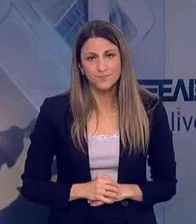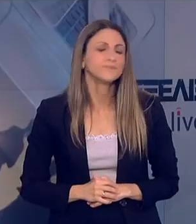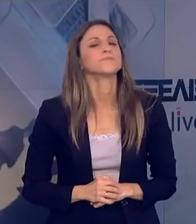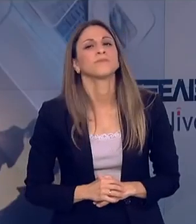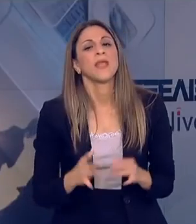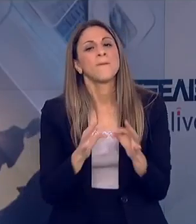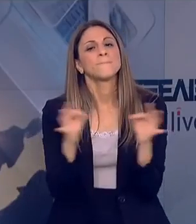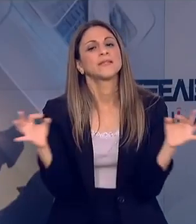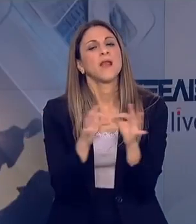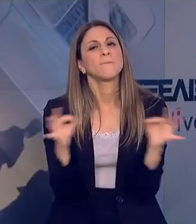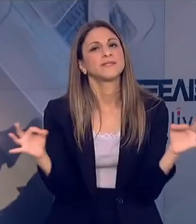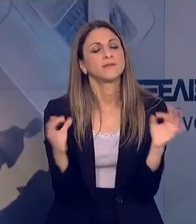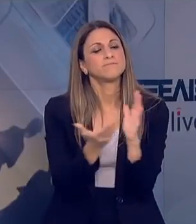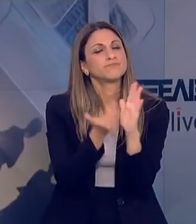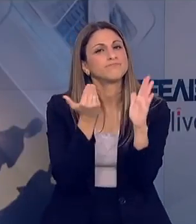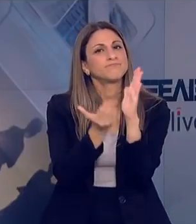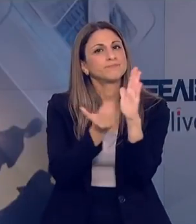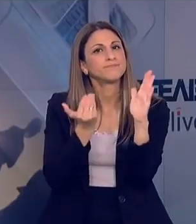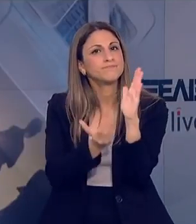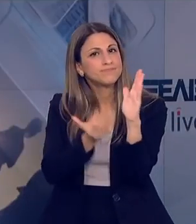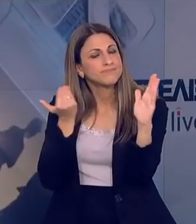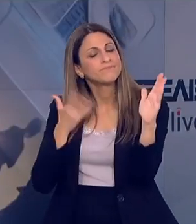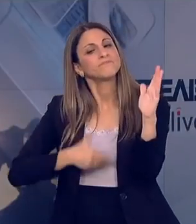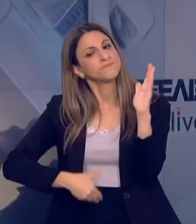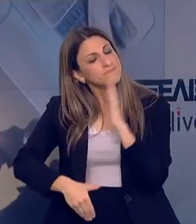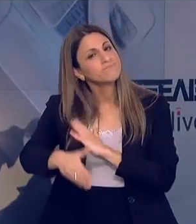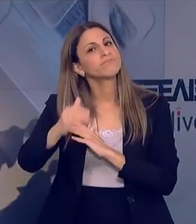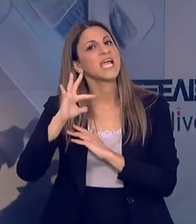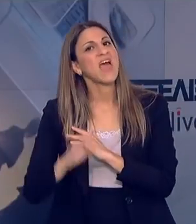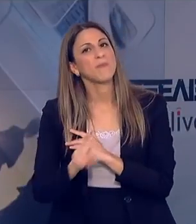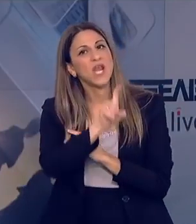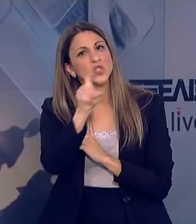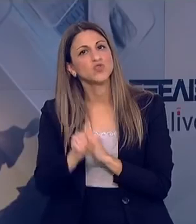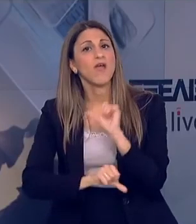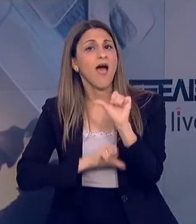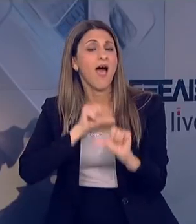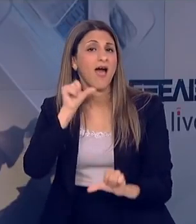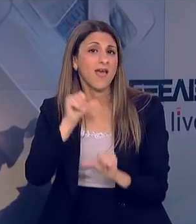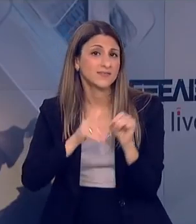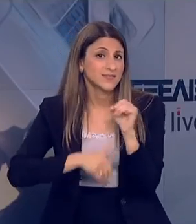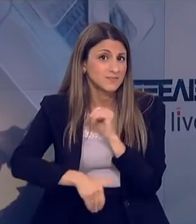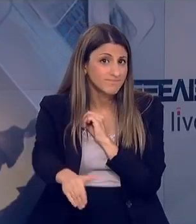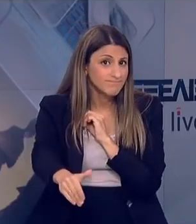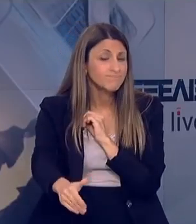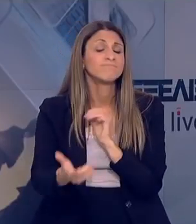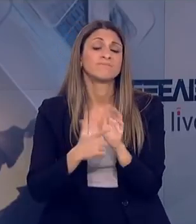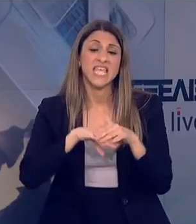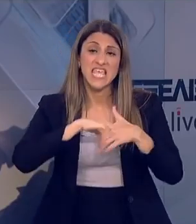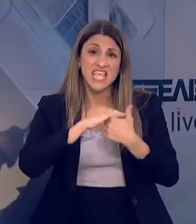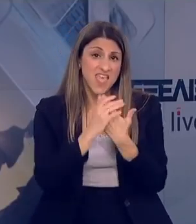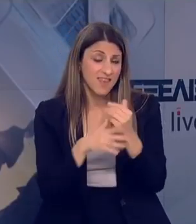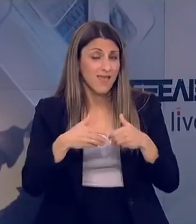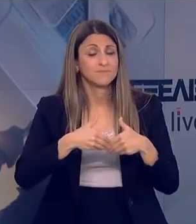της πρώτης φάσης σταματούν σταδιακά να ισχύουν και διαμορφώνεται η νέα καθημερινότητα. Μια καθημερινότητα στην οποία το τρίπτυχο χέρια,